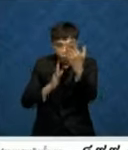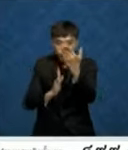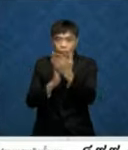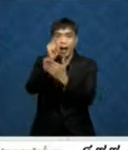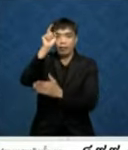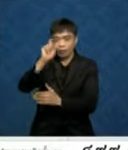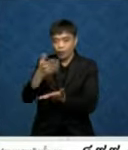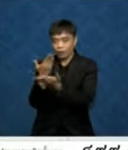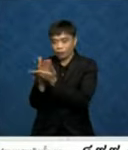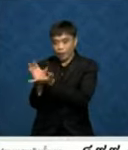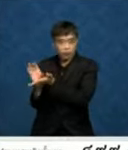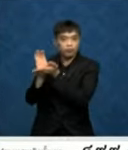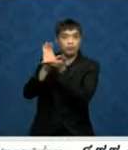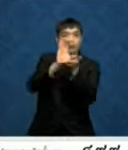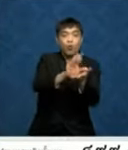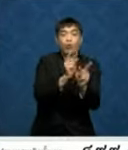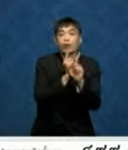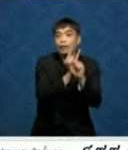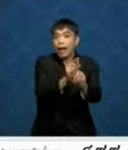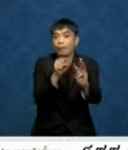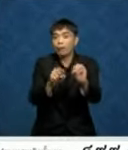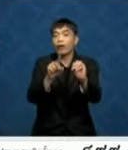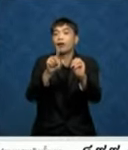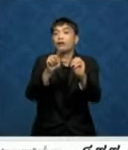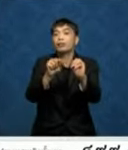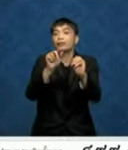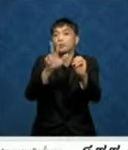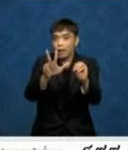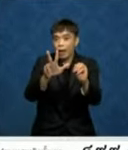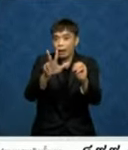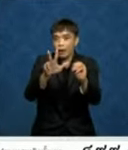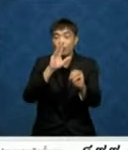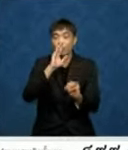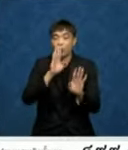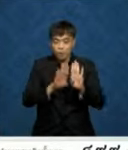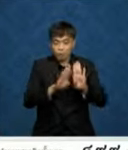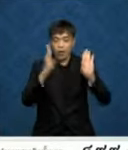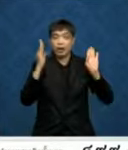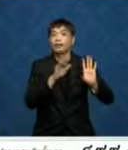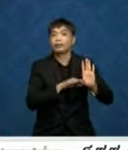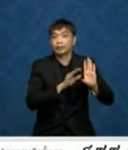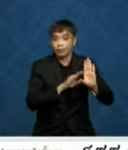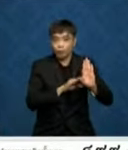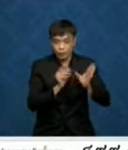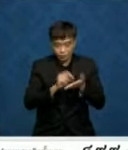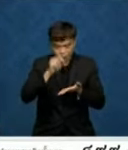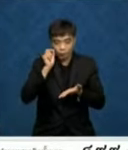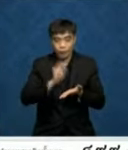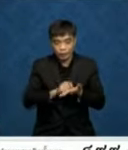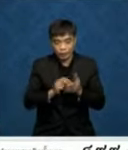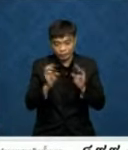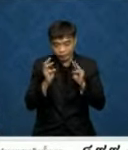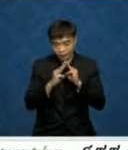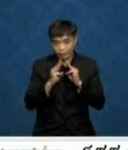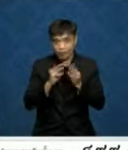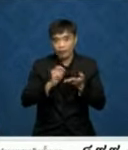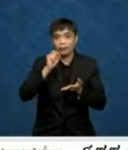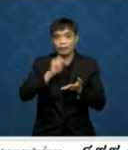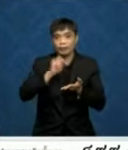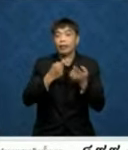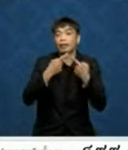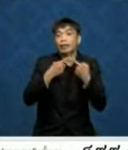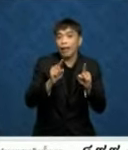มาตรา523ท่านประธานดังนั้นเนี่ยต่อให้ท่านมีการเปิดให้ลงทะเบียนต่อให้มีการเซ็นชื่อลงในสัญญาแต่ตราบใ